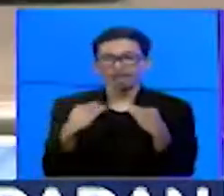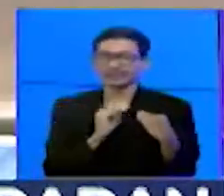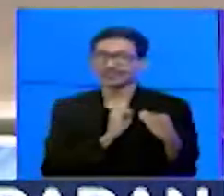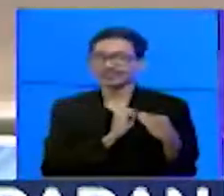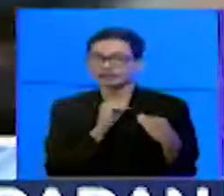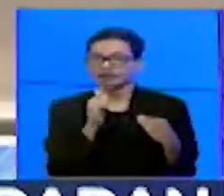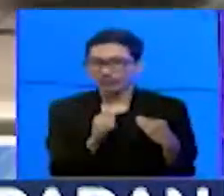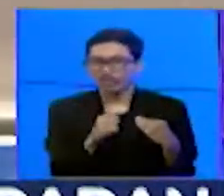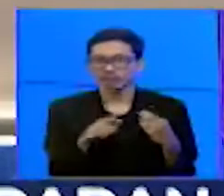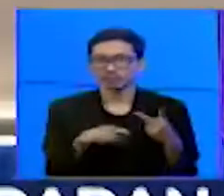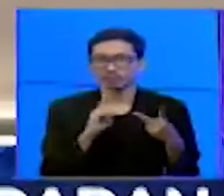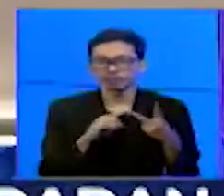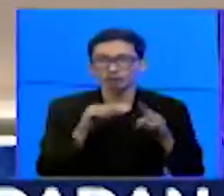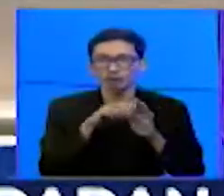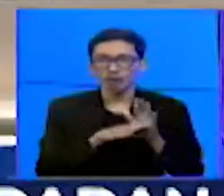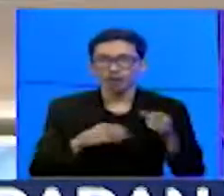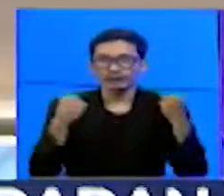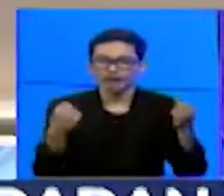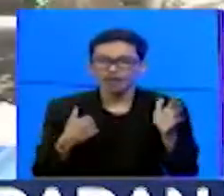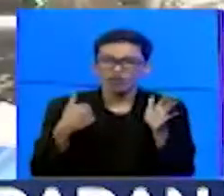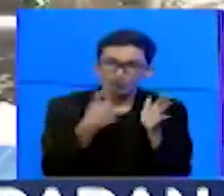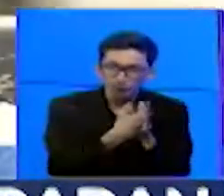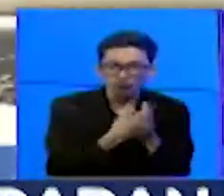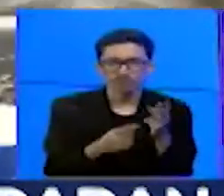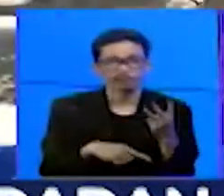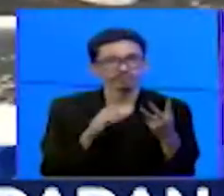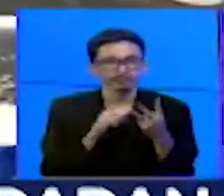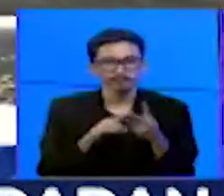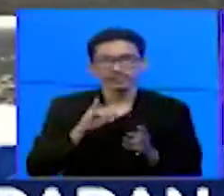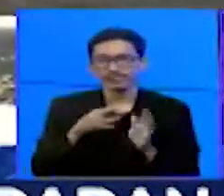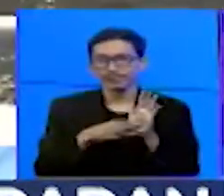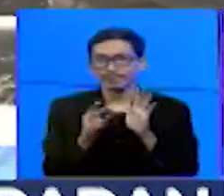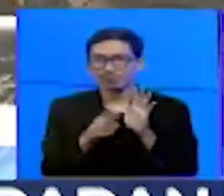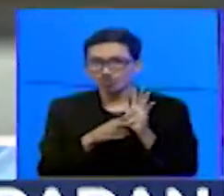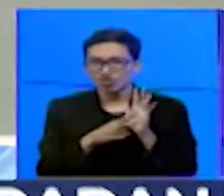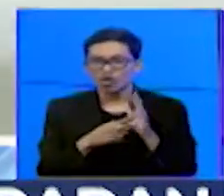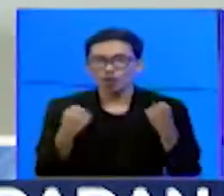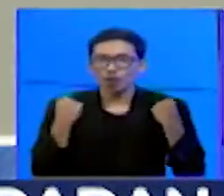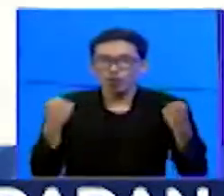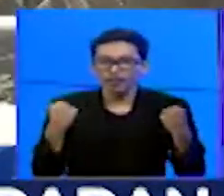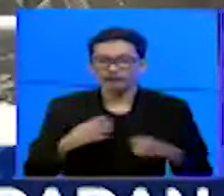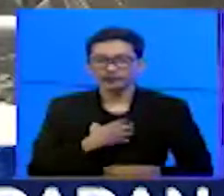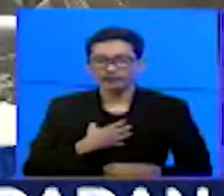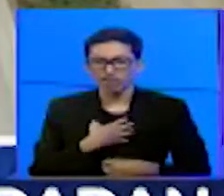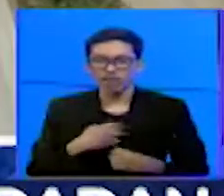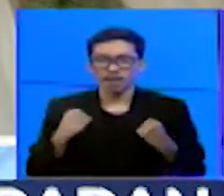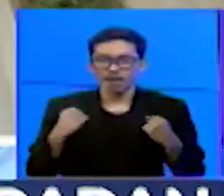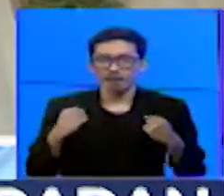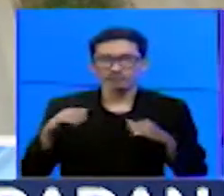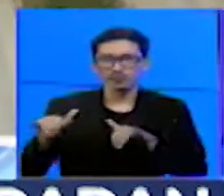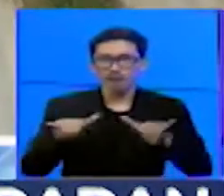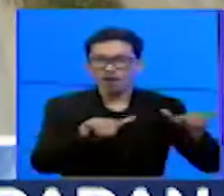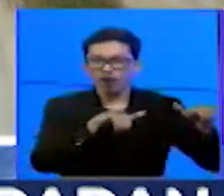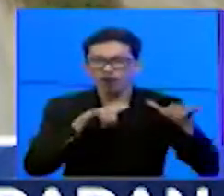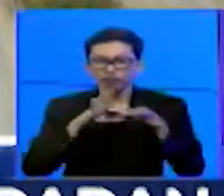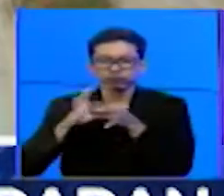menjaga protokol kesehatan, lalu bisa meningkatkan imunitas fisik dan juga kesehatan mental secara bersama-sama, saling bahu-membahu,